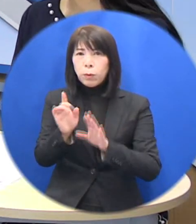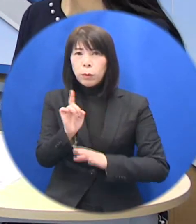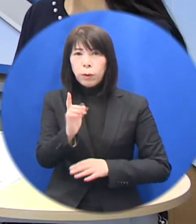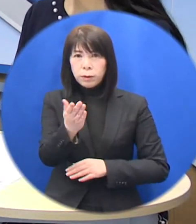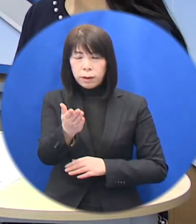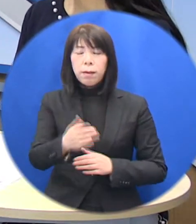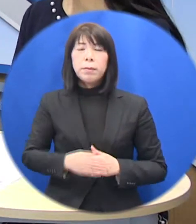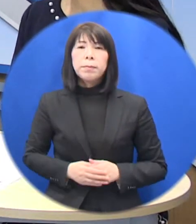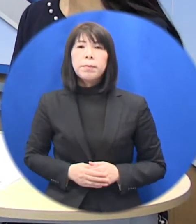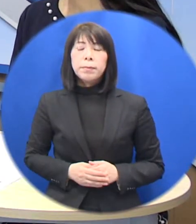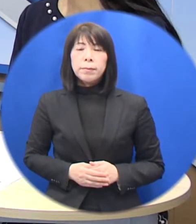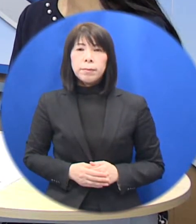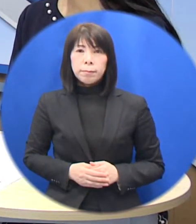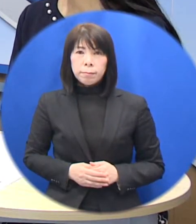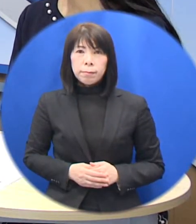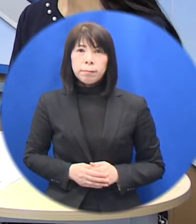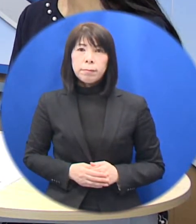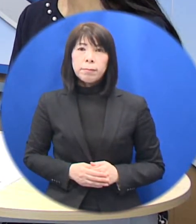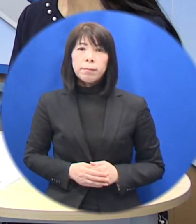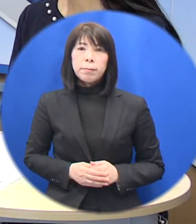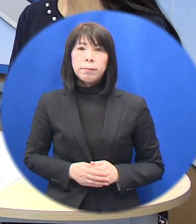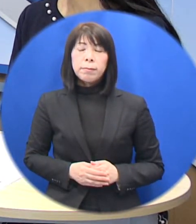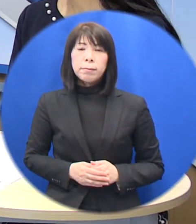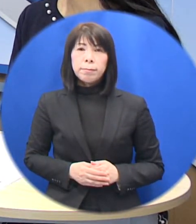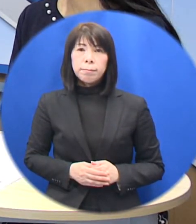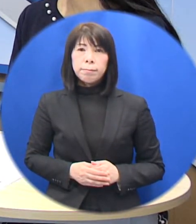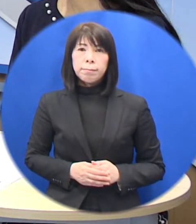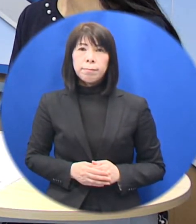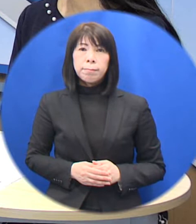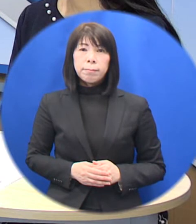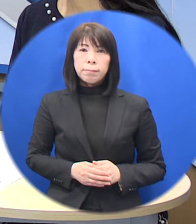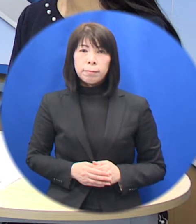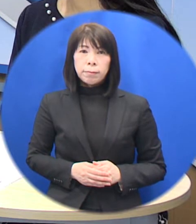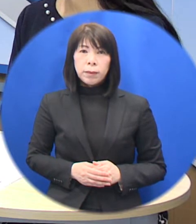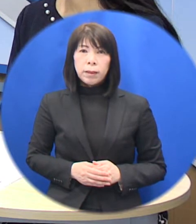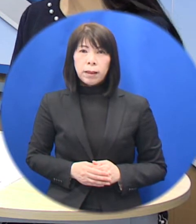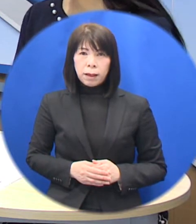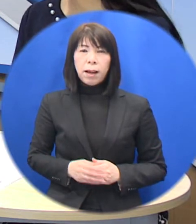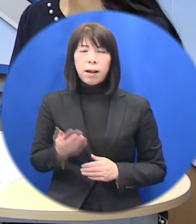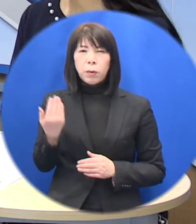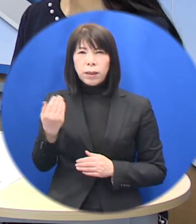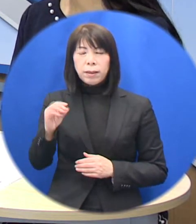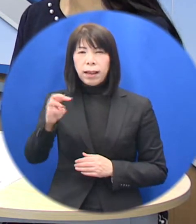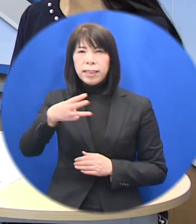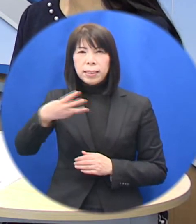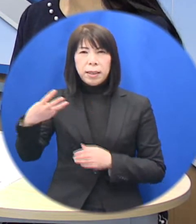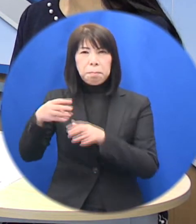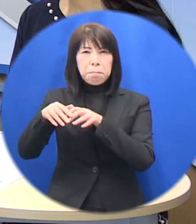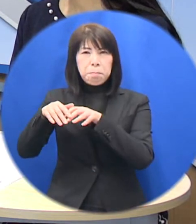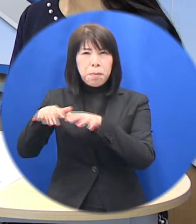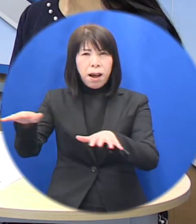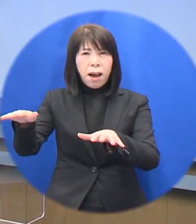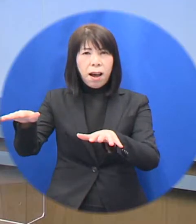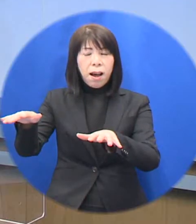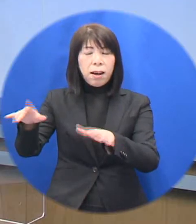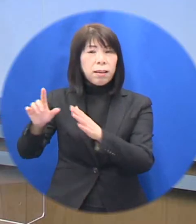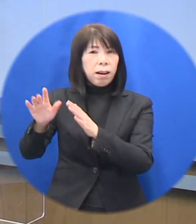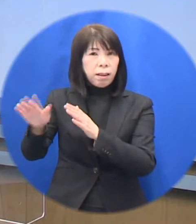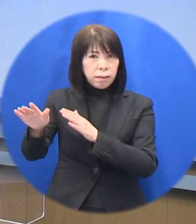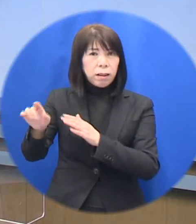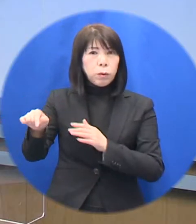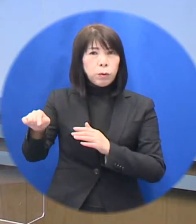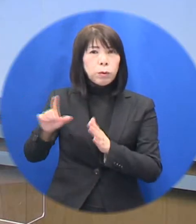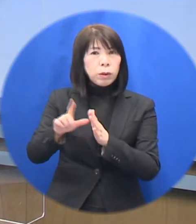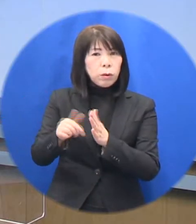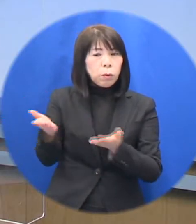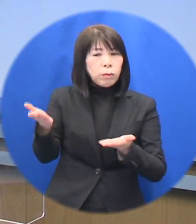ょうか。 はい、まあ、今回の、まあ、第3波も、はい、まあ、かなりもうピーク時に比べればですね、ま